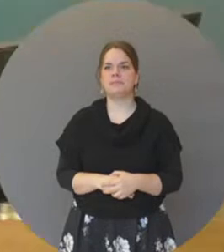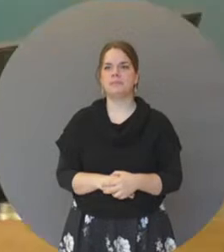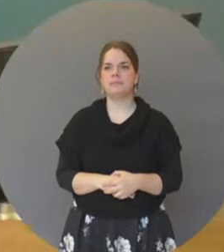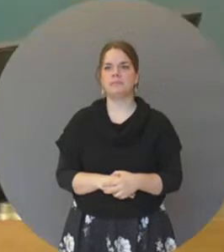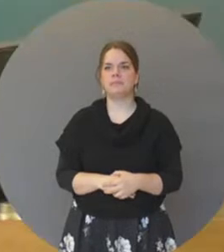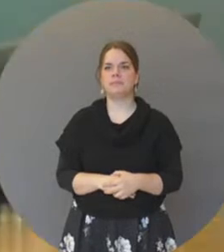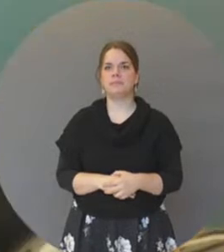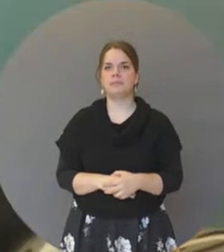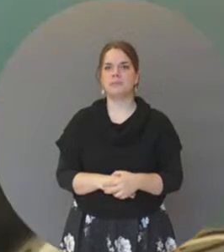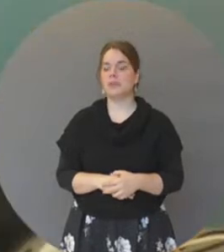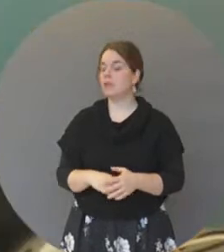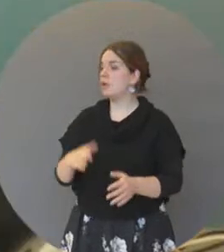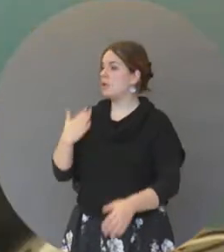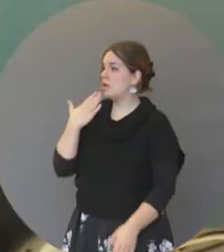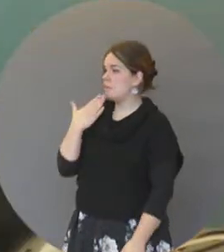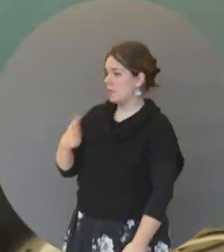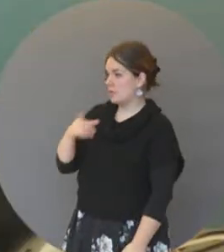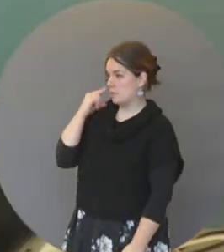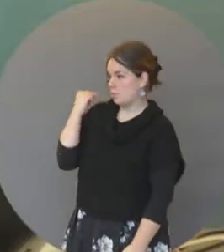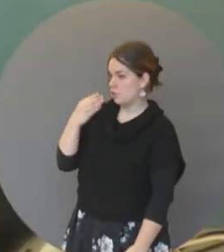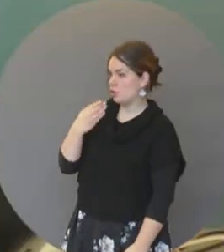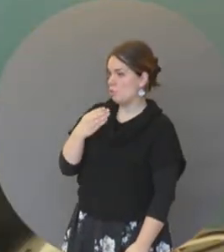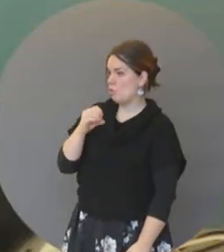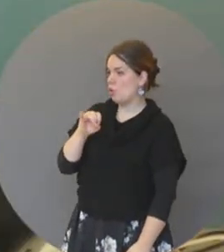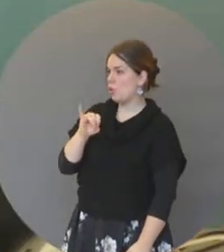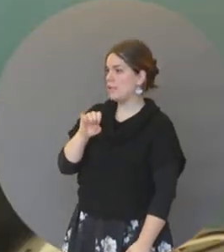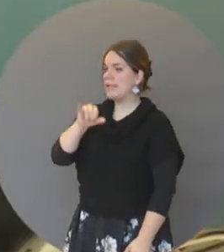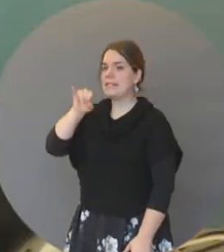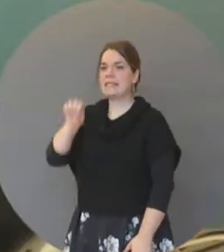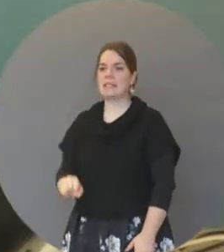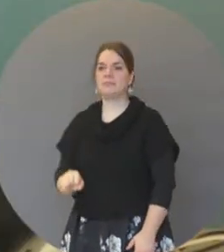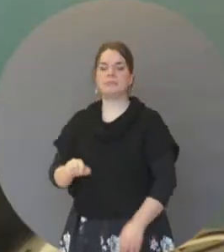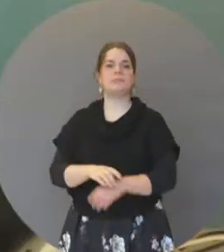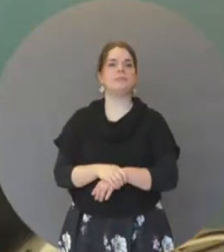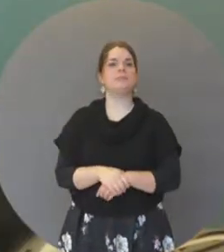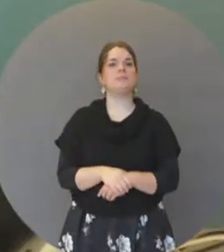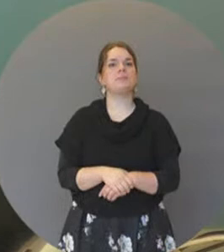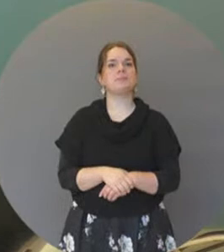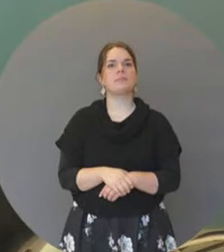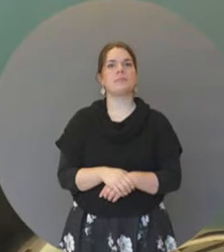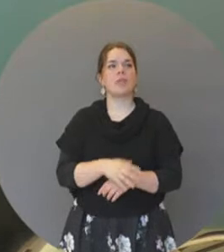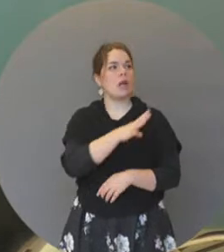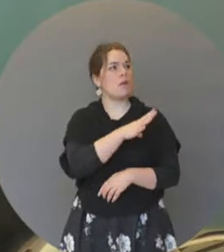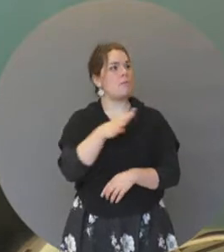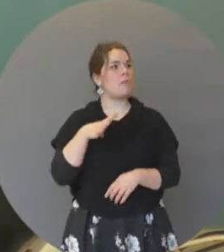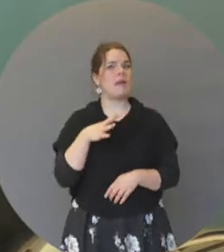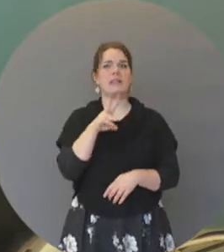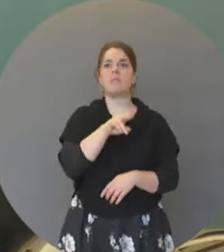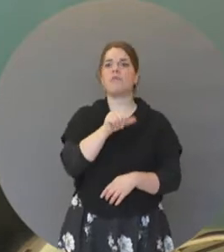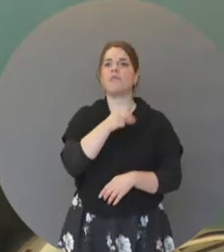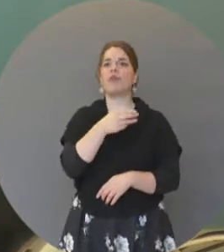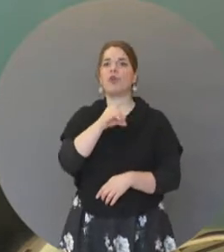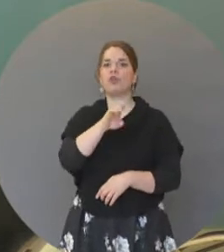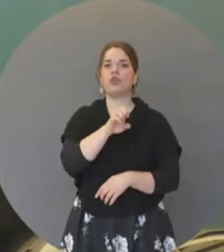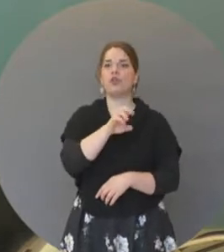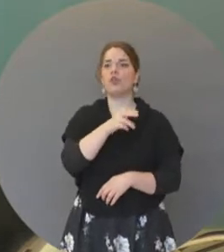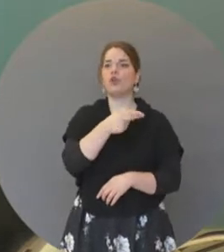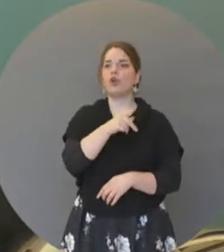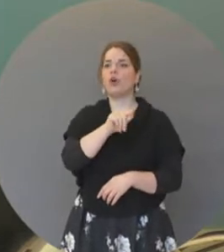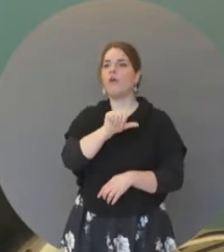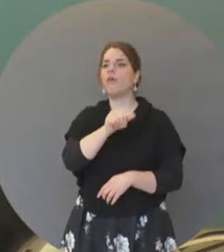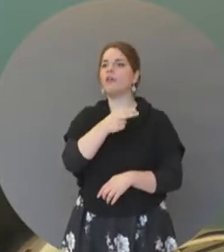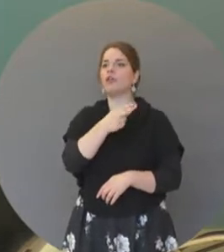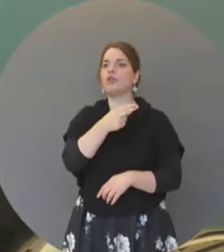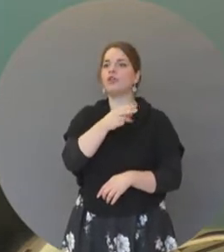merci Monsieur Moïse alors madame van de candeler vous avez demandé la parole